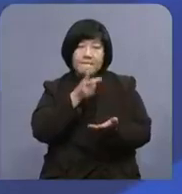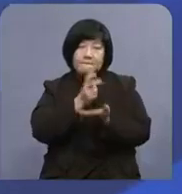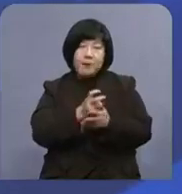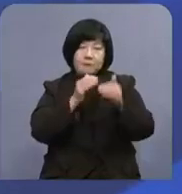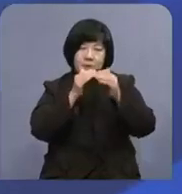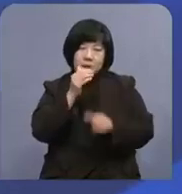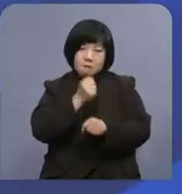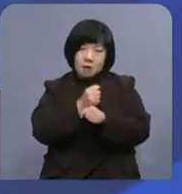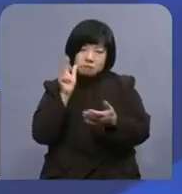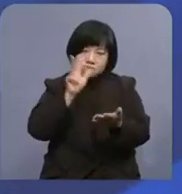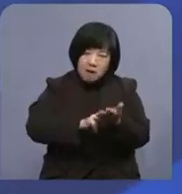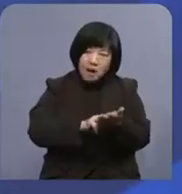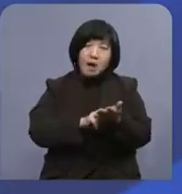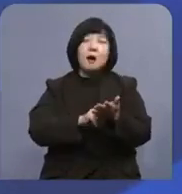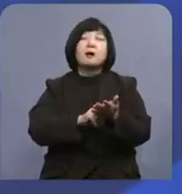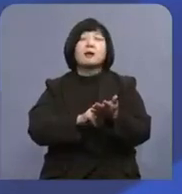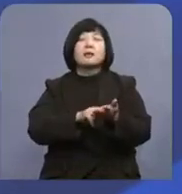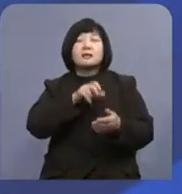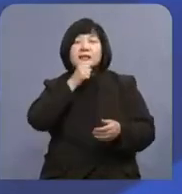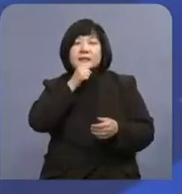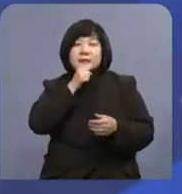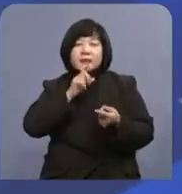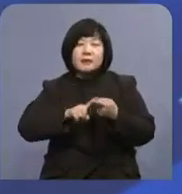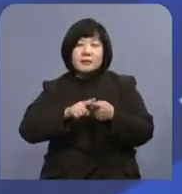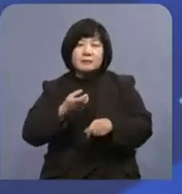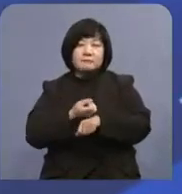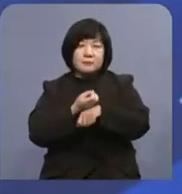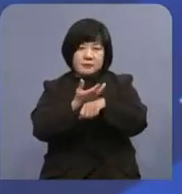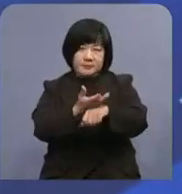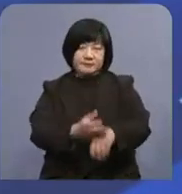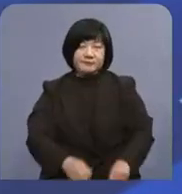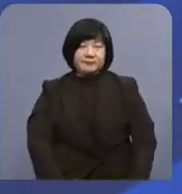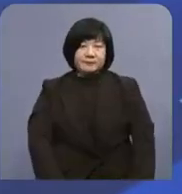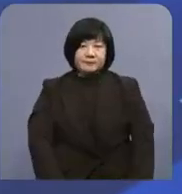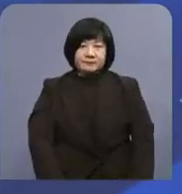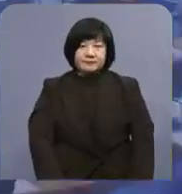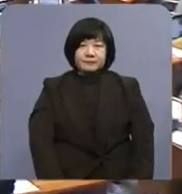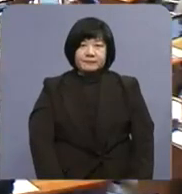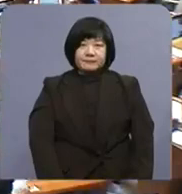만들었는지 의원들의 입법 실적을 노준철 기자가 보도합니다